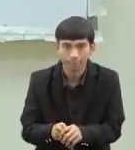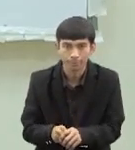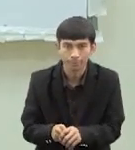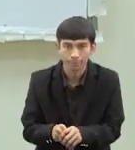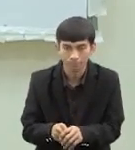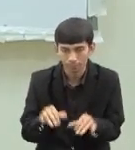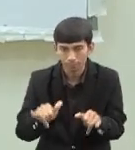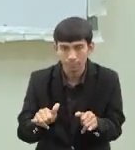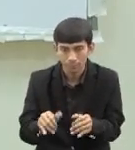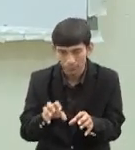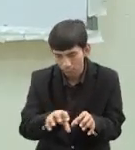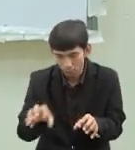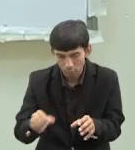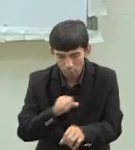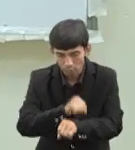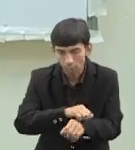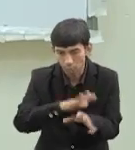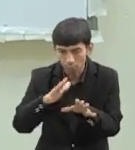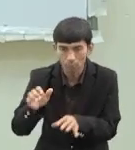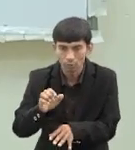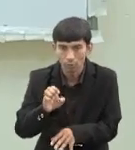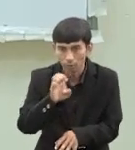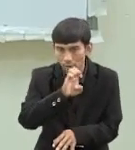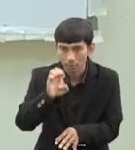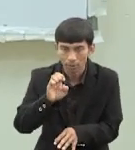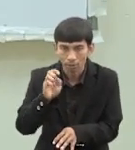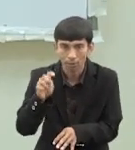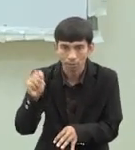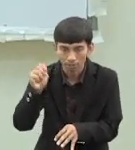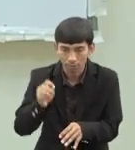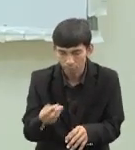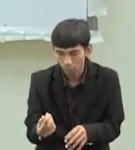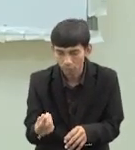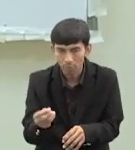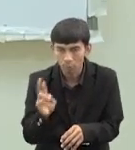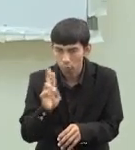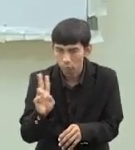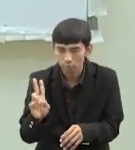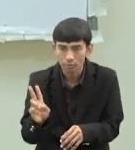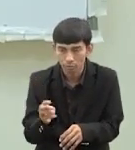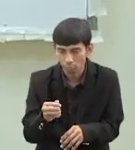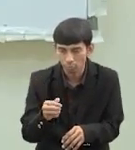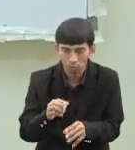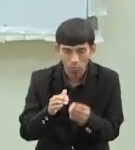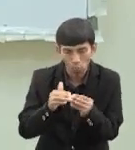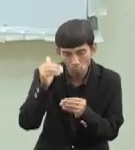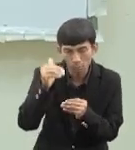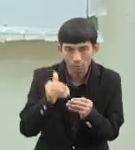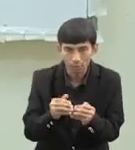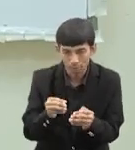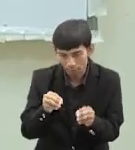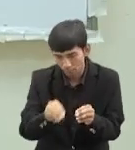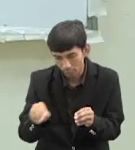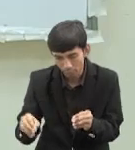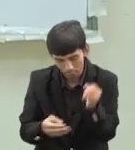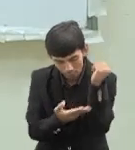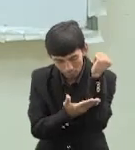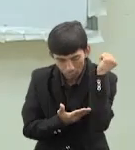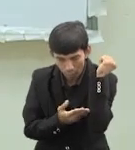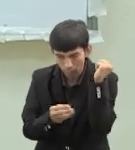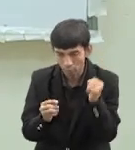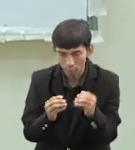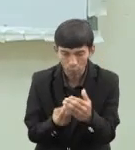Nơi đâm bọn phân nông phía ấy sàn. Đây bật chỉ miễn chi chít kết bùa. Ai đâm cao su bàn lụt